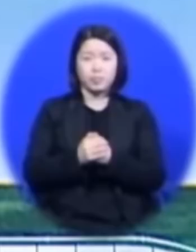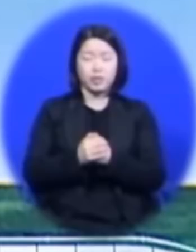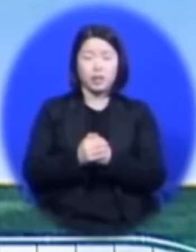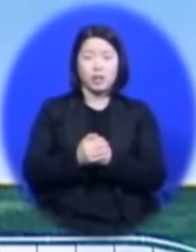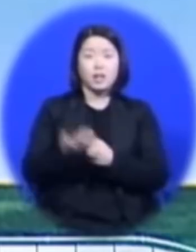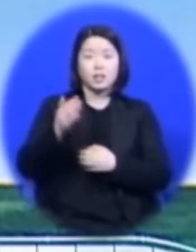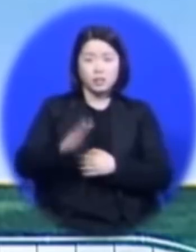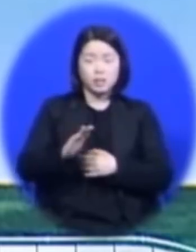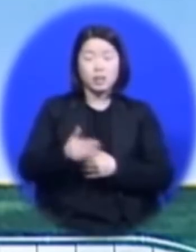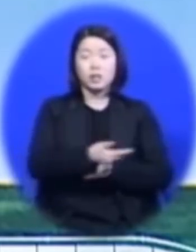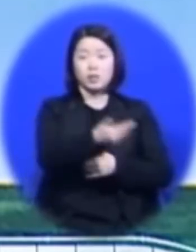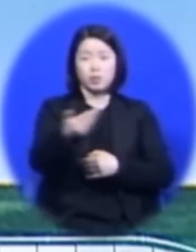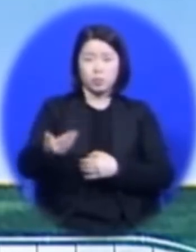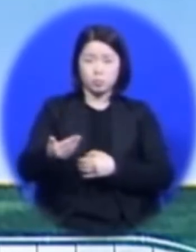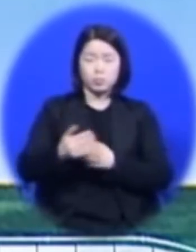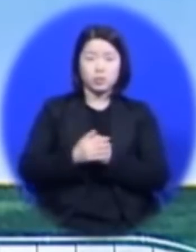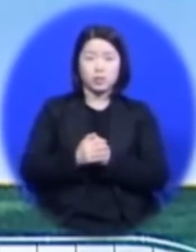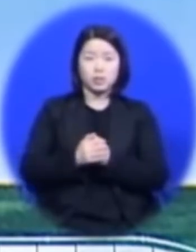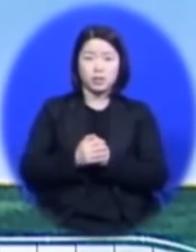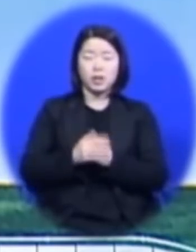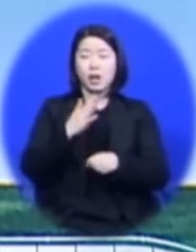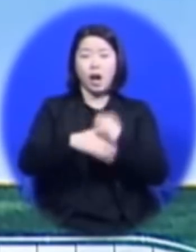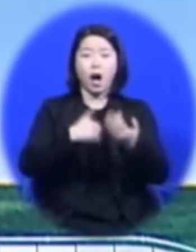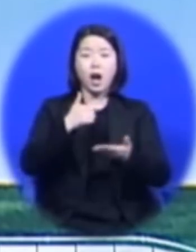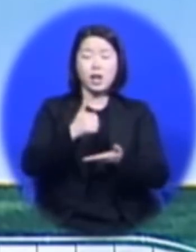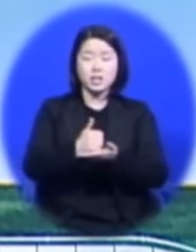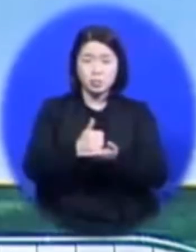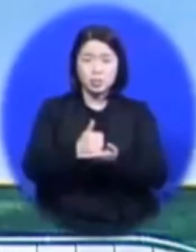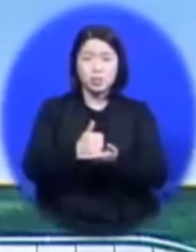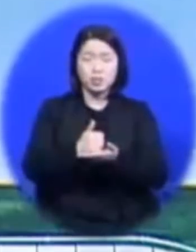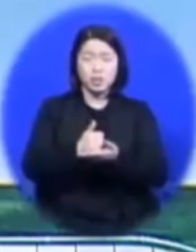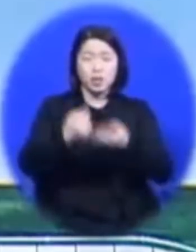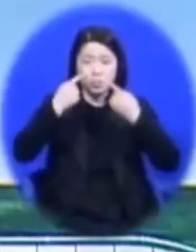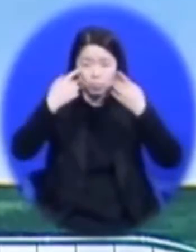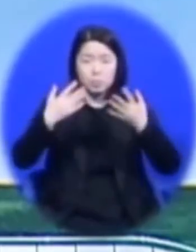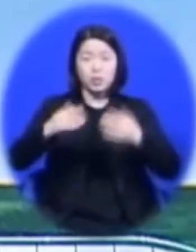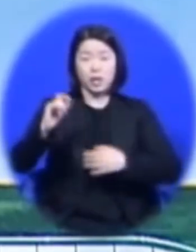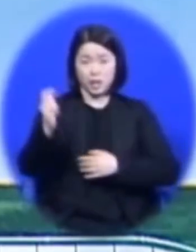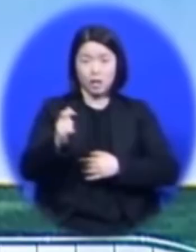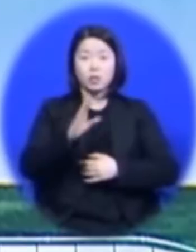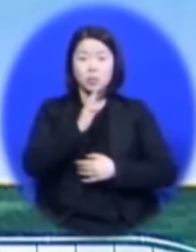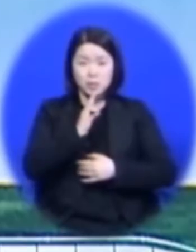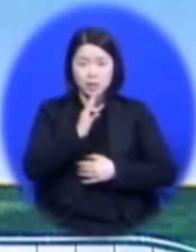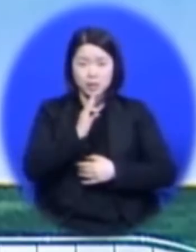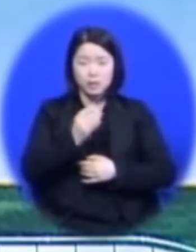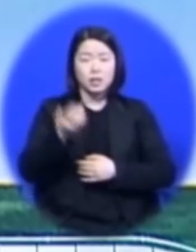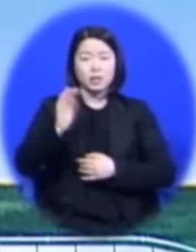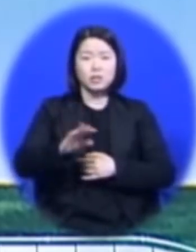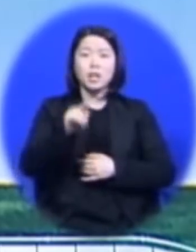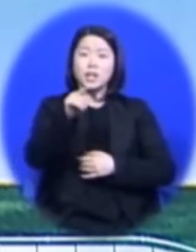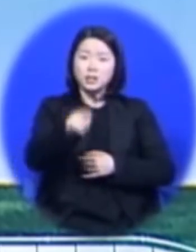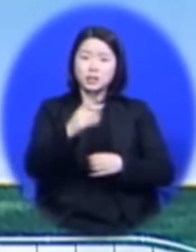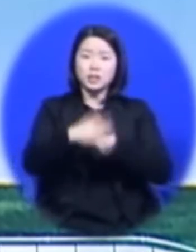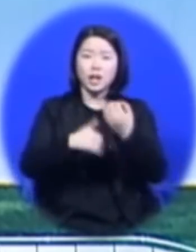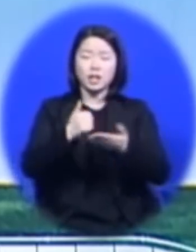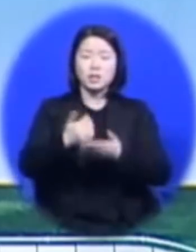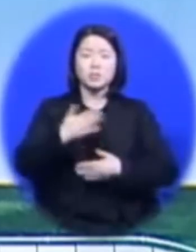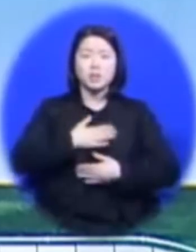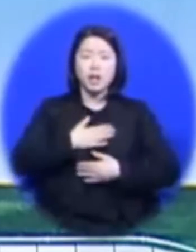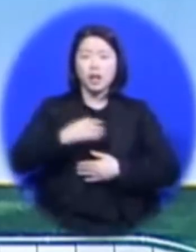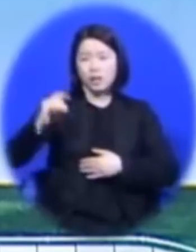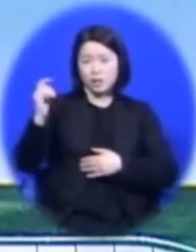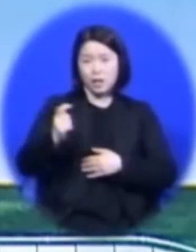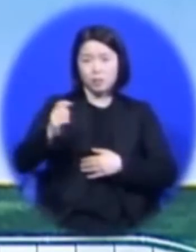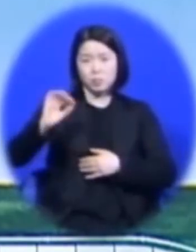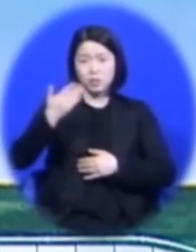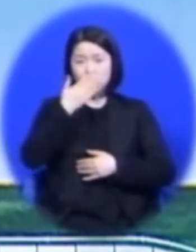근데 여러분 하나님의 하나님은 분명히 강 하신 분이십니다 근데 그 하나님의 어떻게 내 강함이 되어